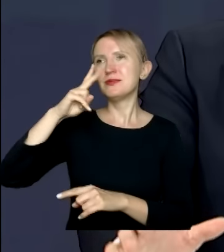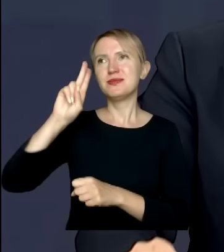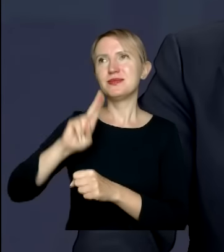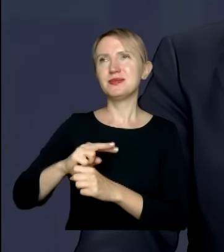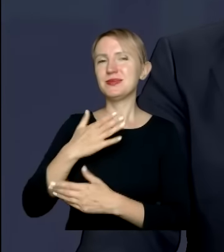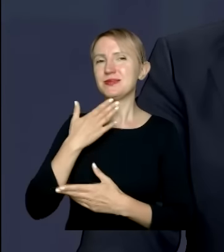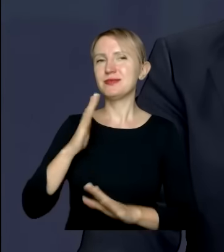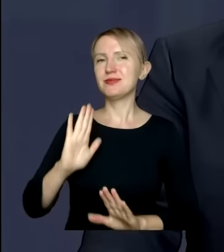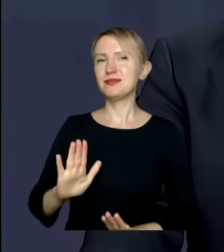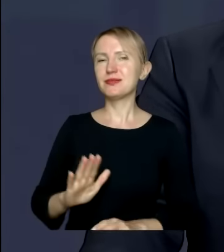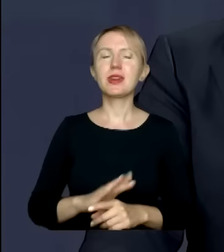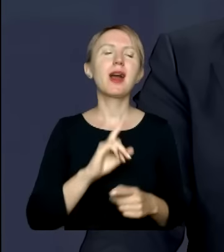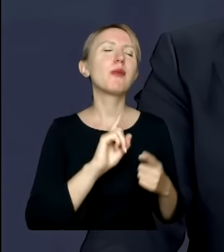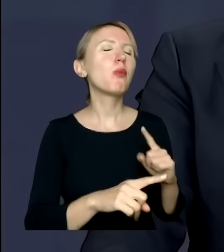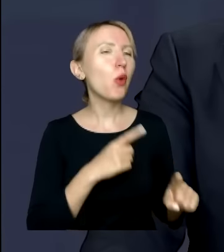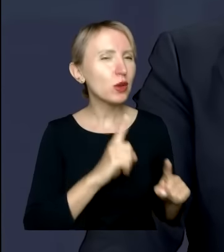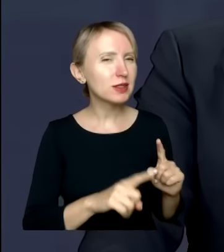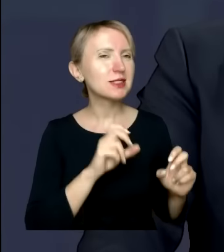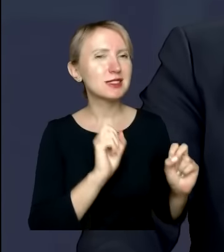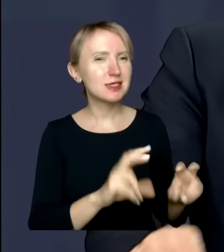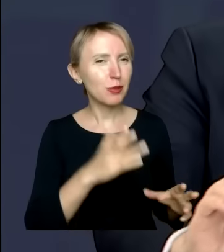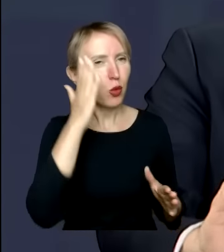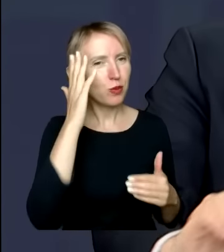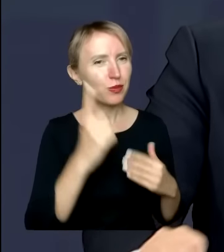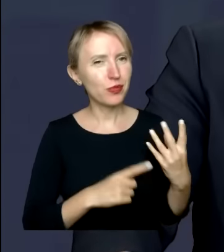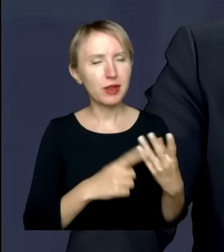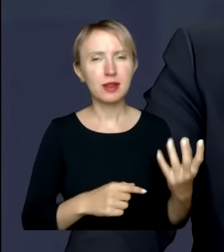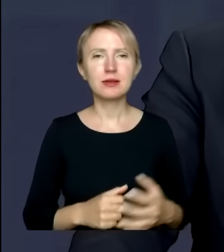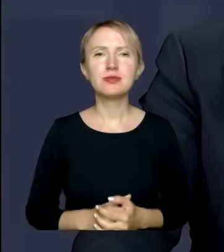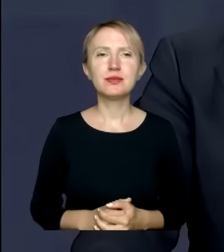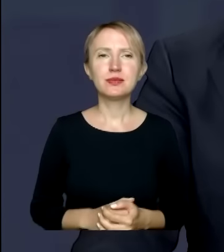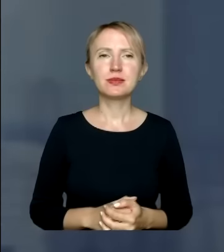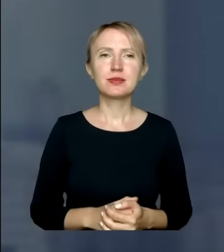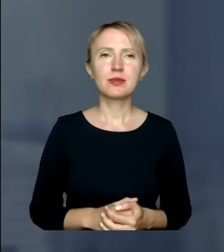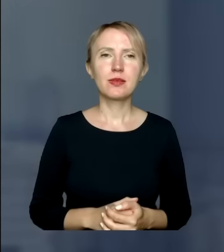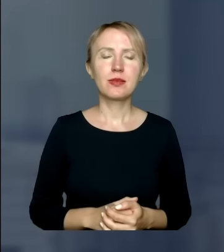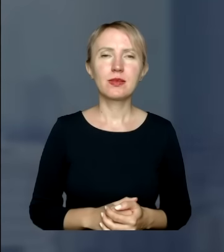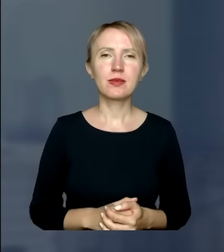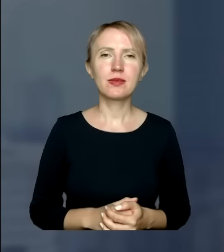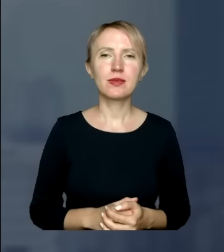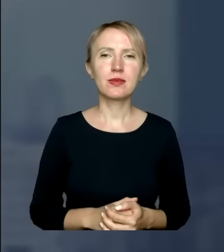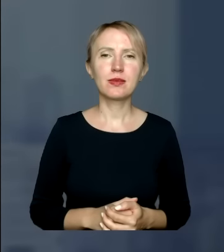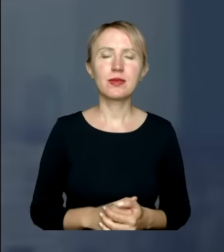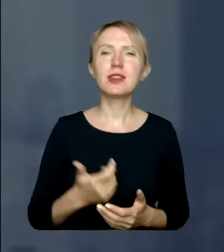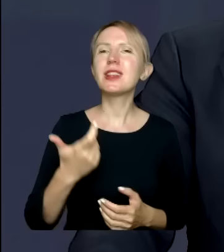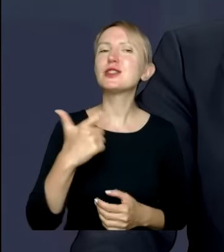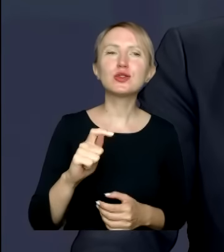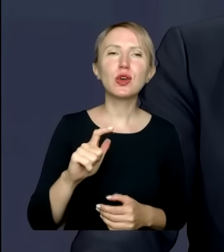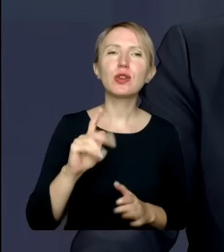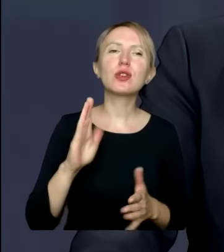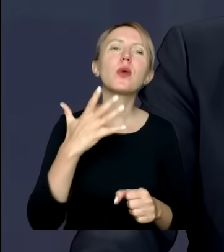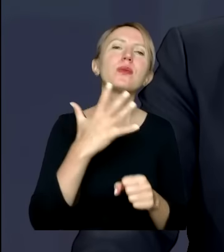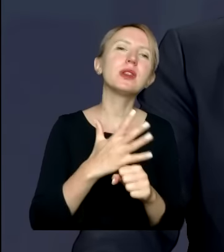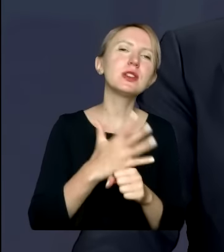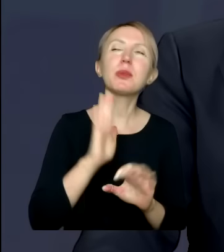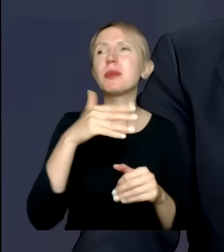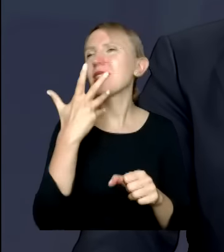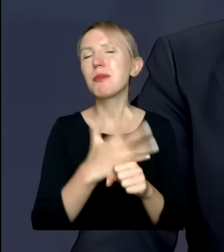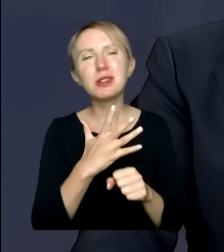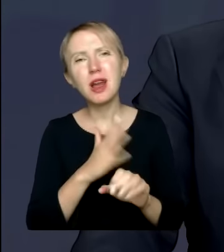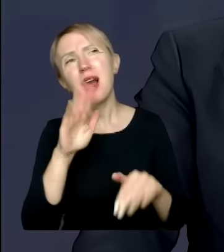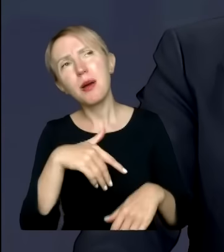pierwsze usłysz pierwsze pierwsze usłyszeliśmy że to nie 100 tylko 50 potem że nie 50 ale